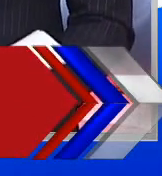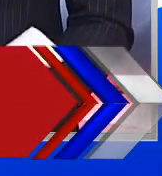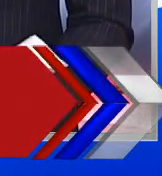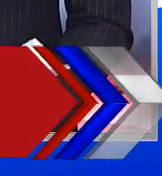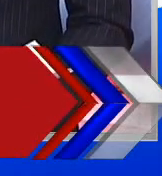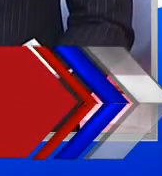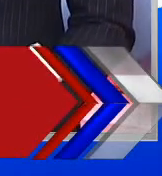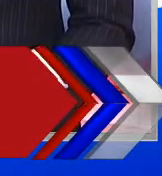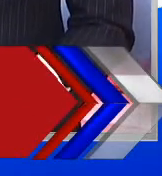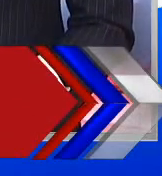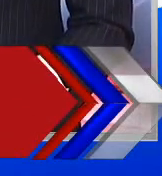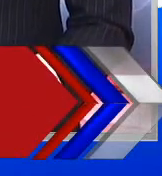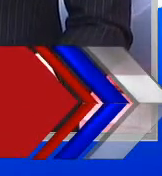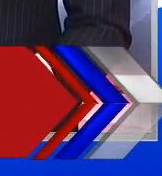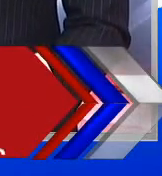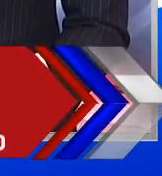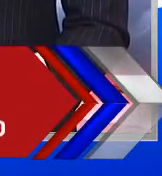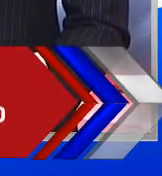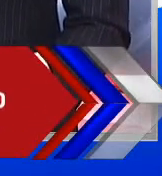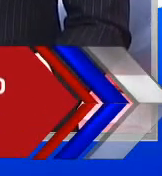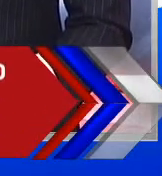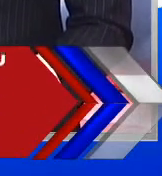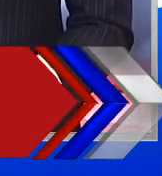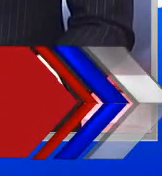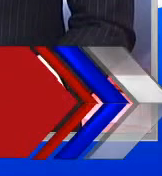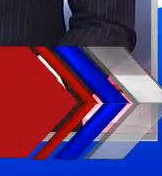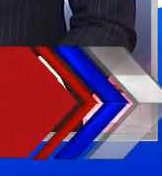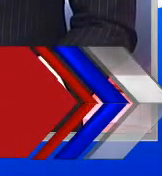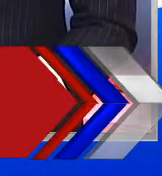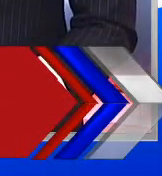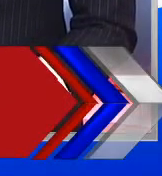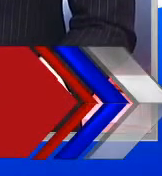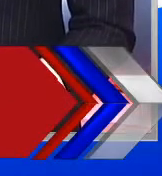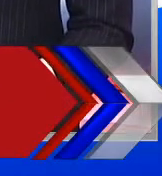Walang kinikilingan, walang pinoprotektahan. Walang kasinungalingan.